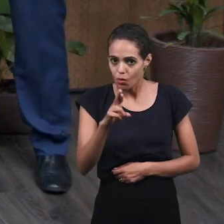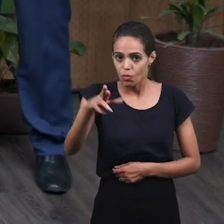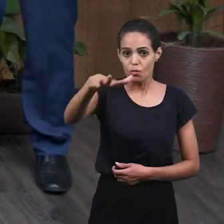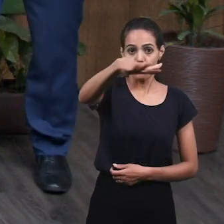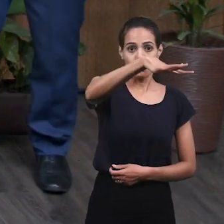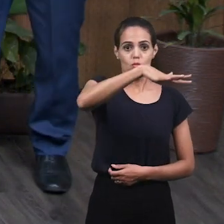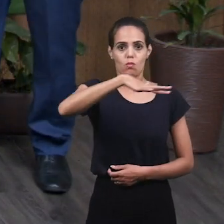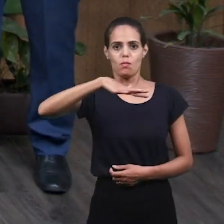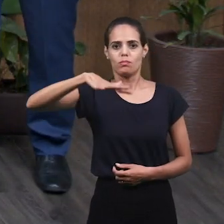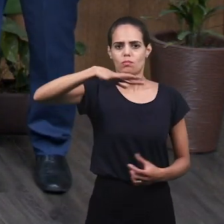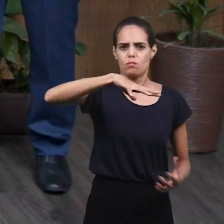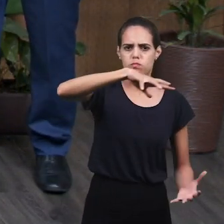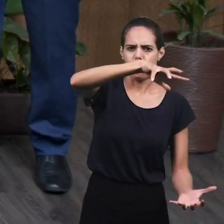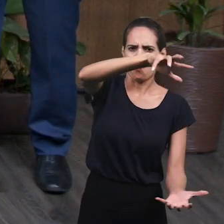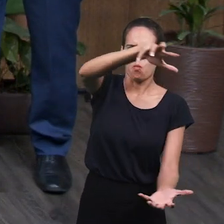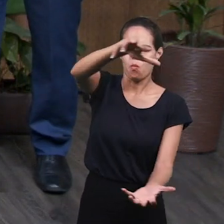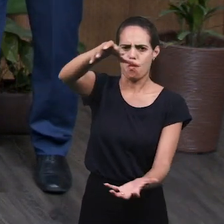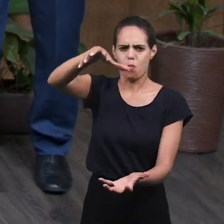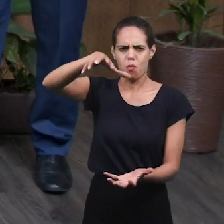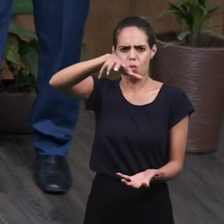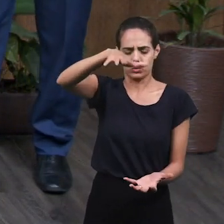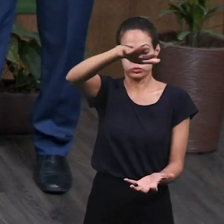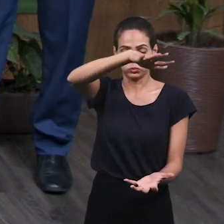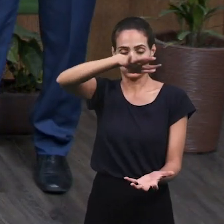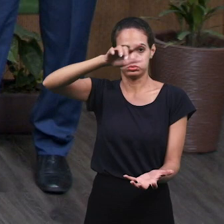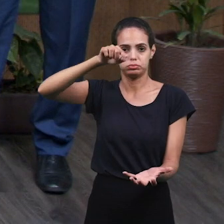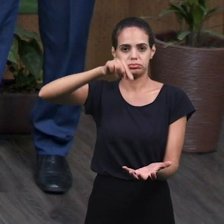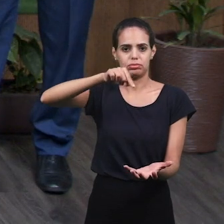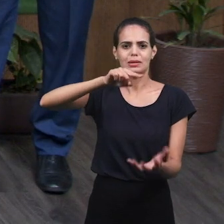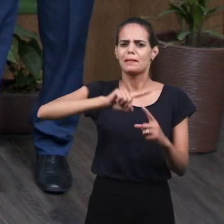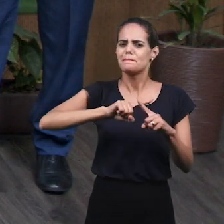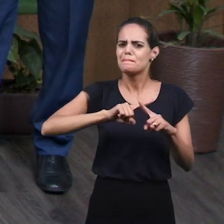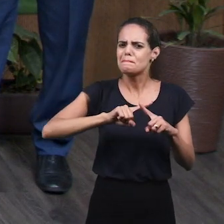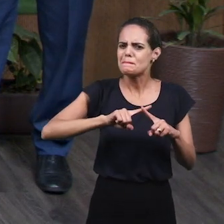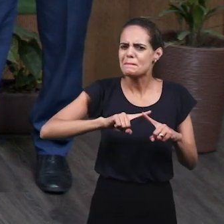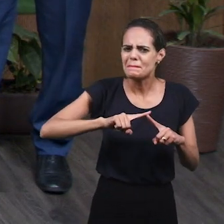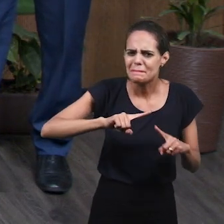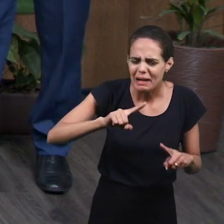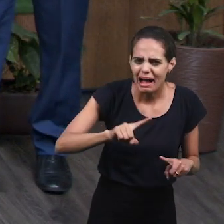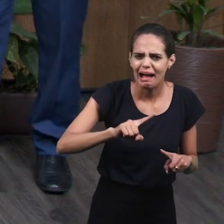Mais aucun philosophe a